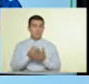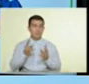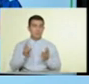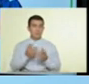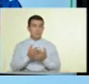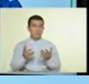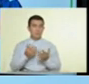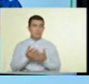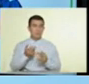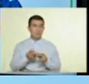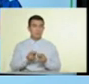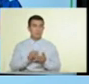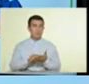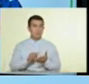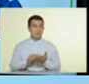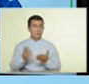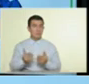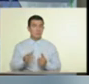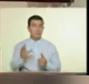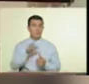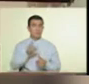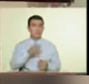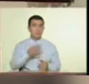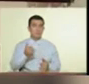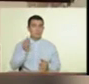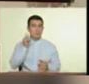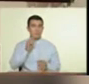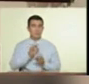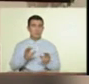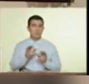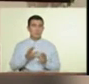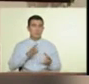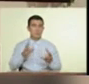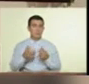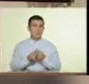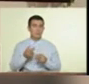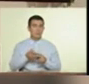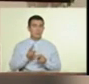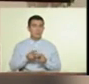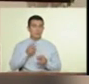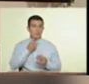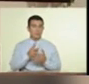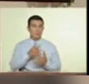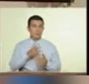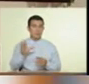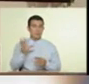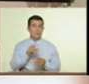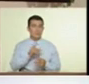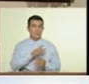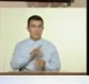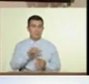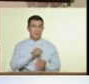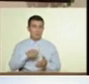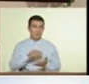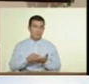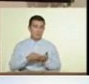287-288-289-290-292 masalalarni yechish. O'ylaymanki, bugungi o'rgangan masalalarimizdan foydalanib, bu masalalarni ham siz